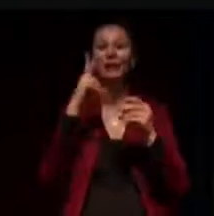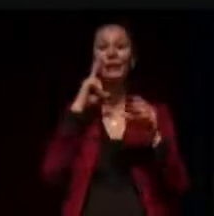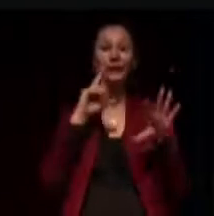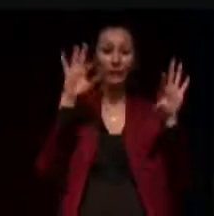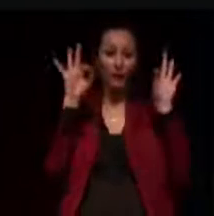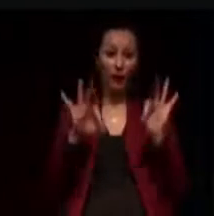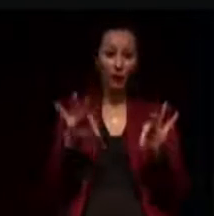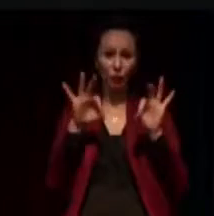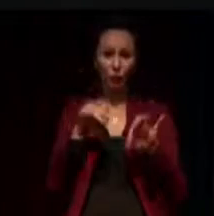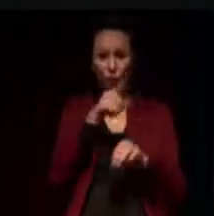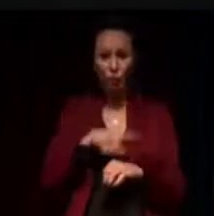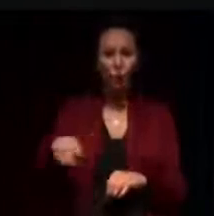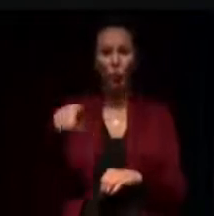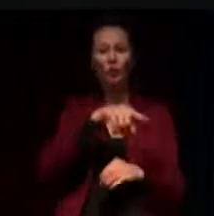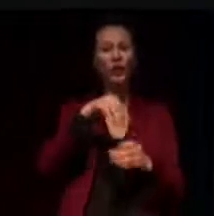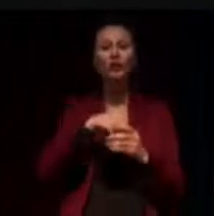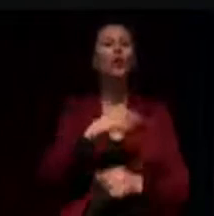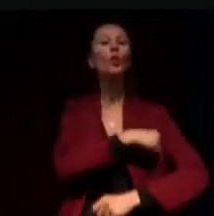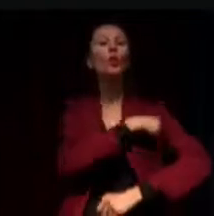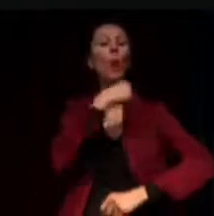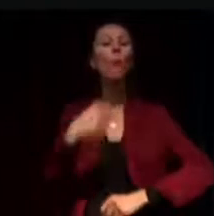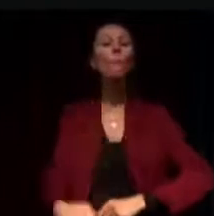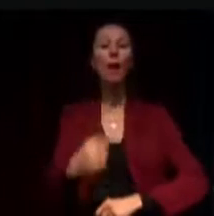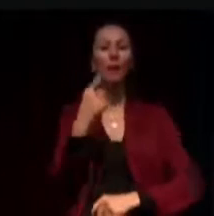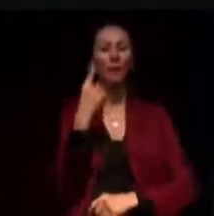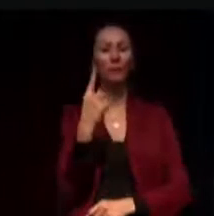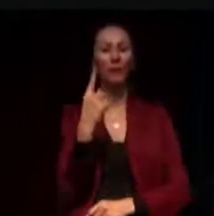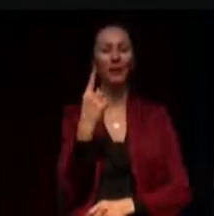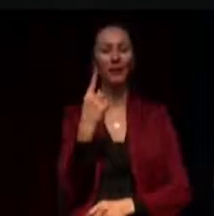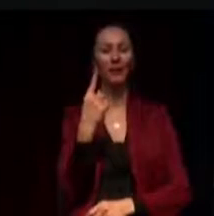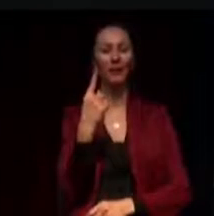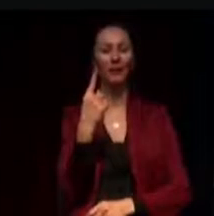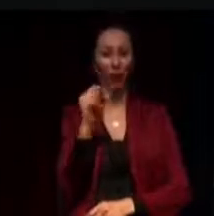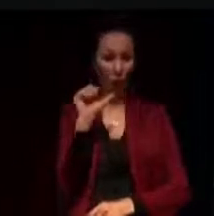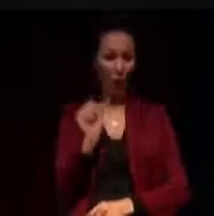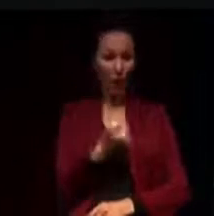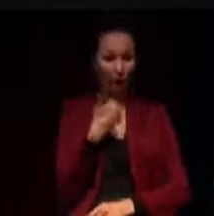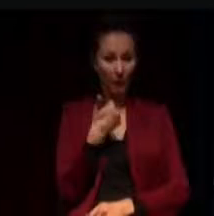sterilizasyonu ve onların normal bir atığa dönüştürülmesi